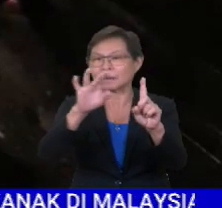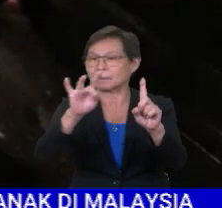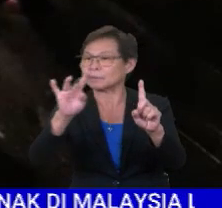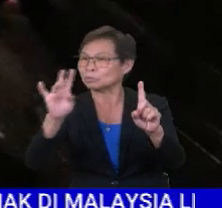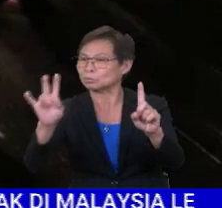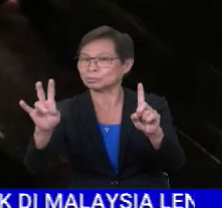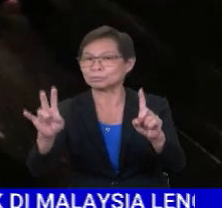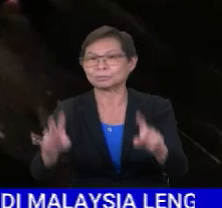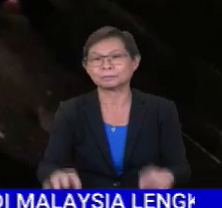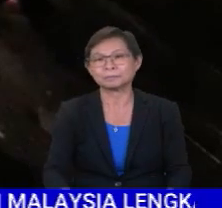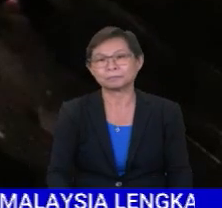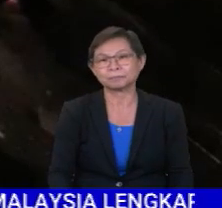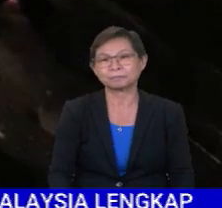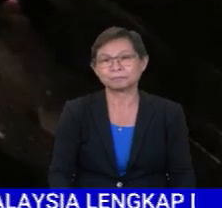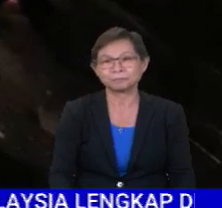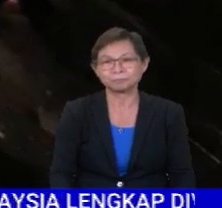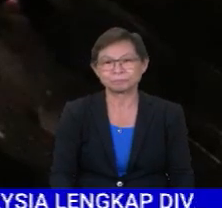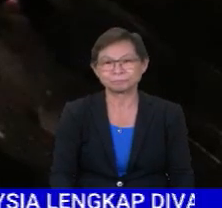hai hai